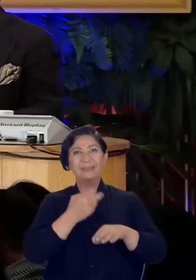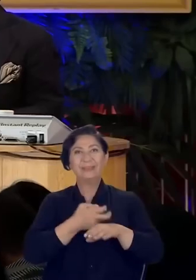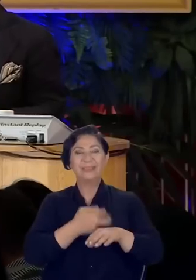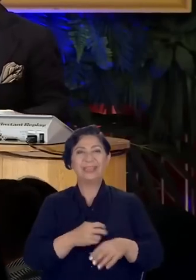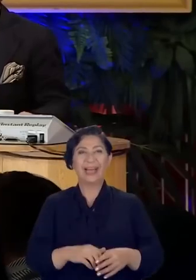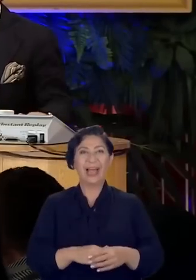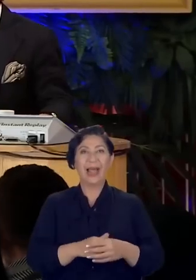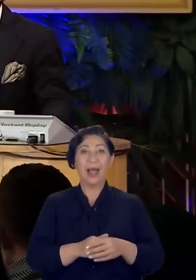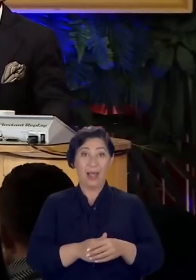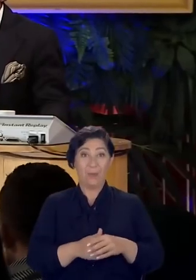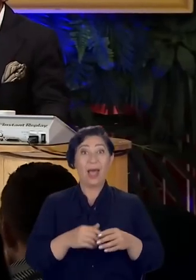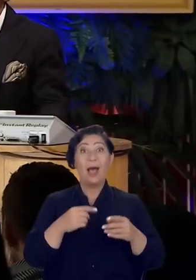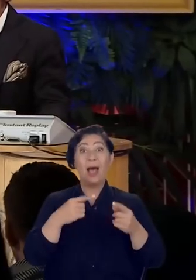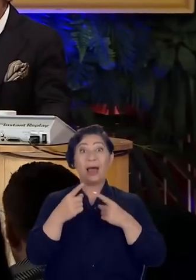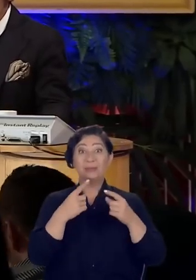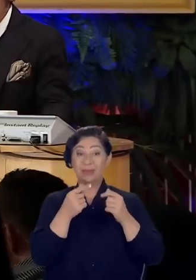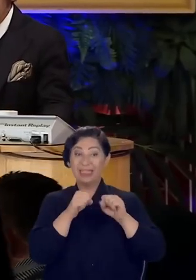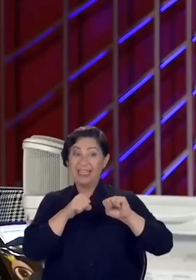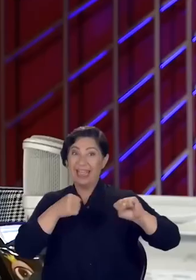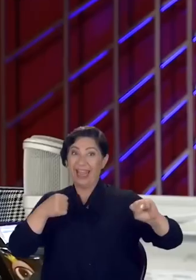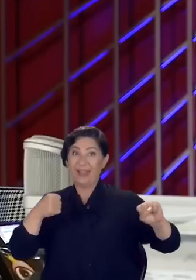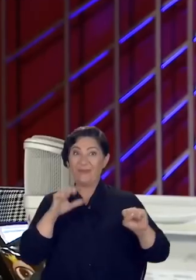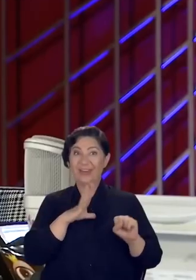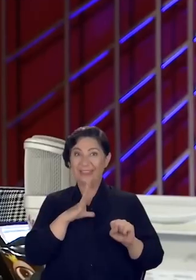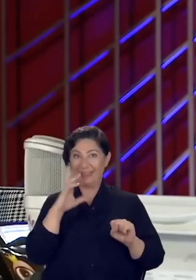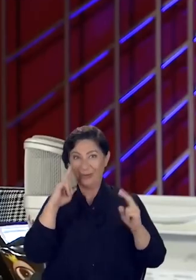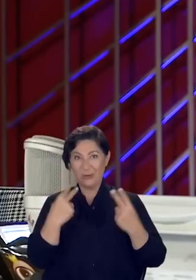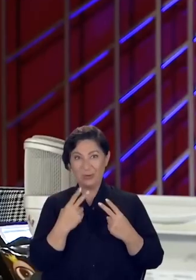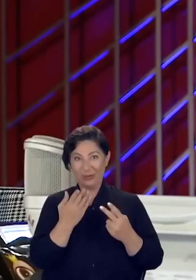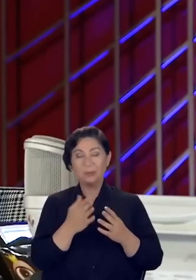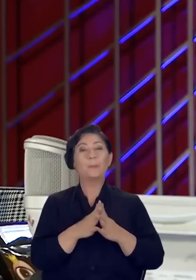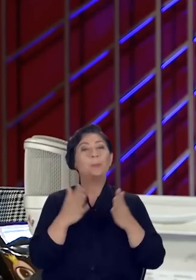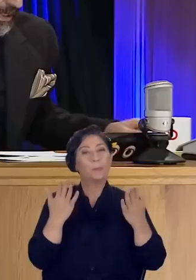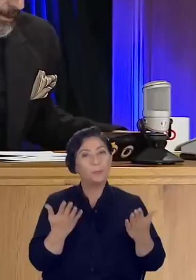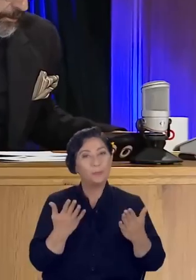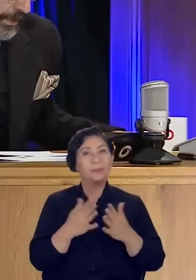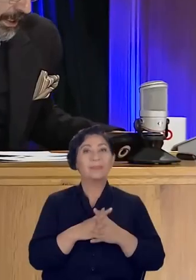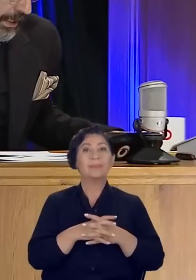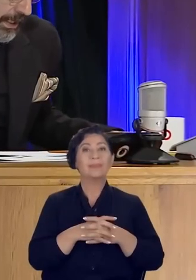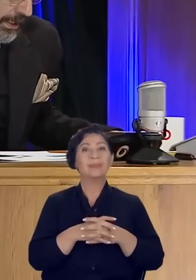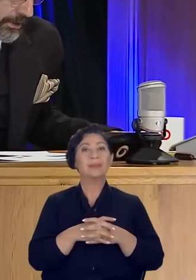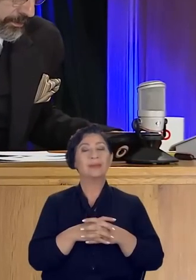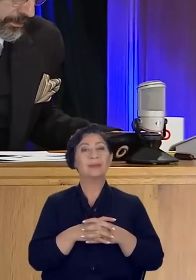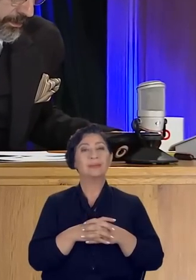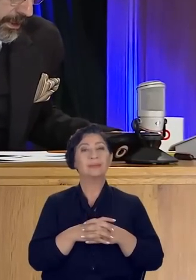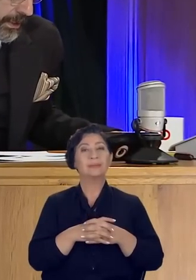maşallah. Ama aramızda bir gerilim var tabii ki, gördüğünüz gibi. Peki, sizin